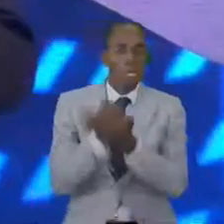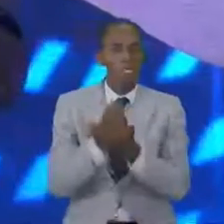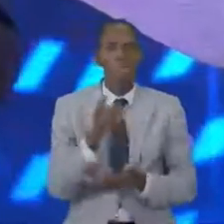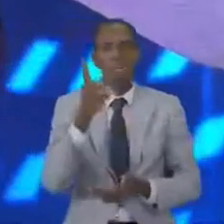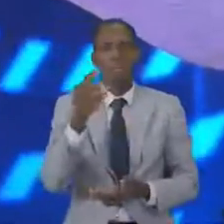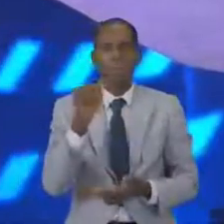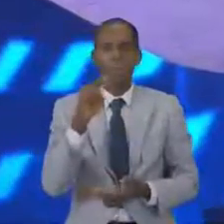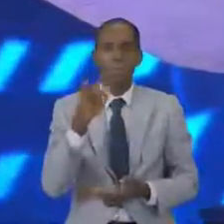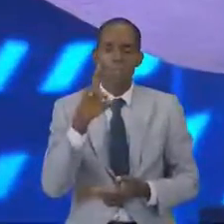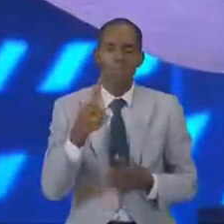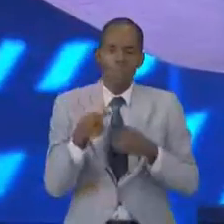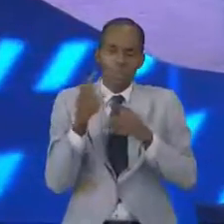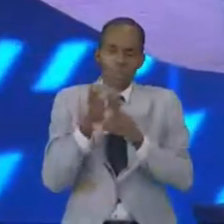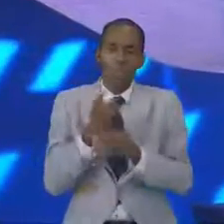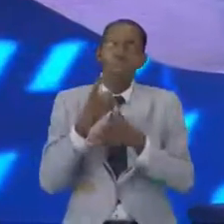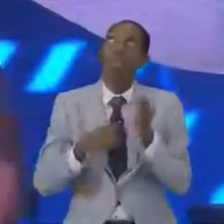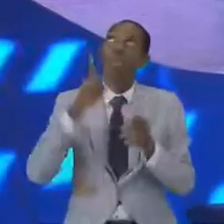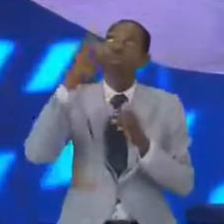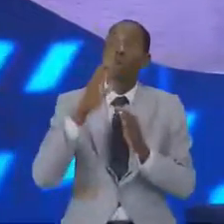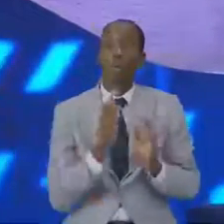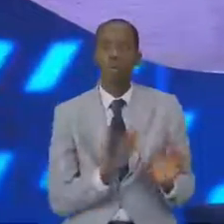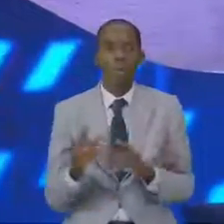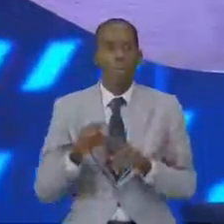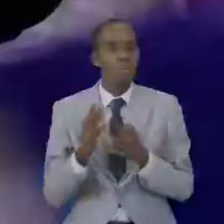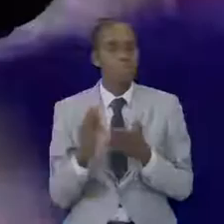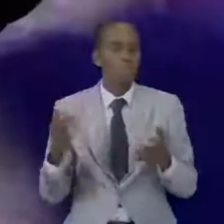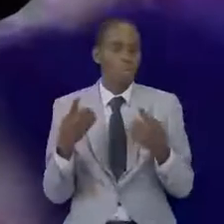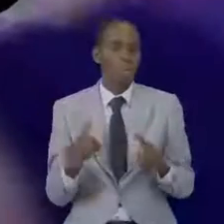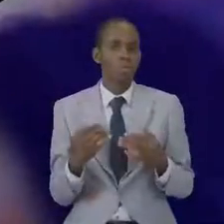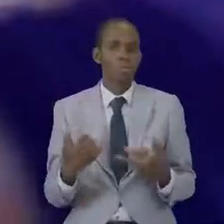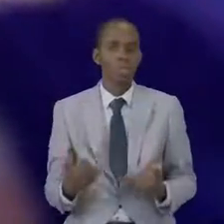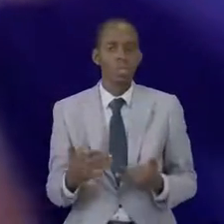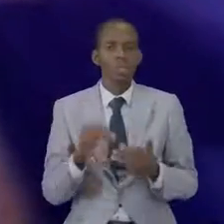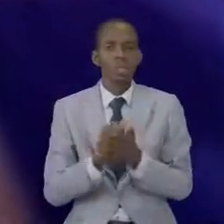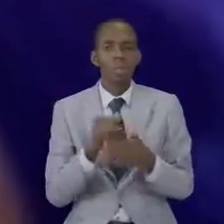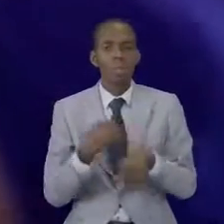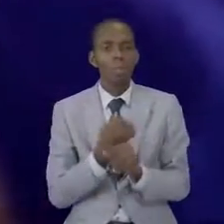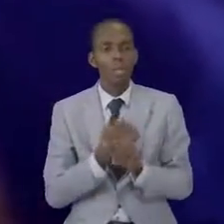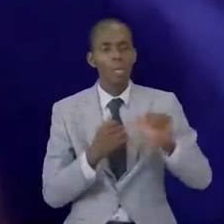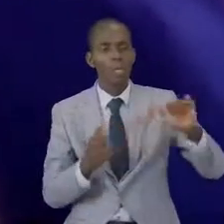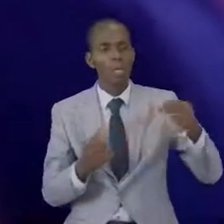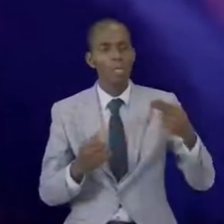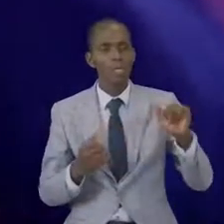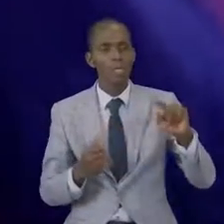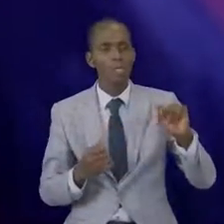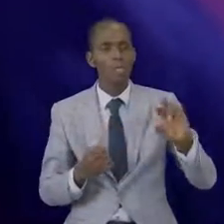ce que Dieu voulait qu'il réalise quelque chose est arrivé qui a rendu